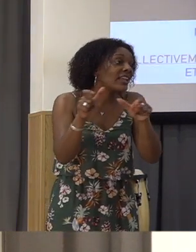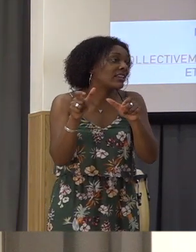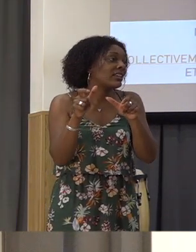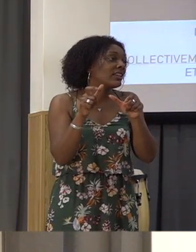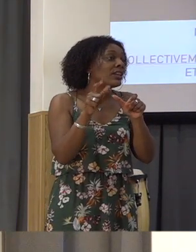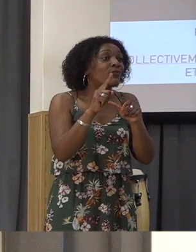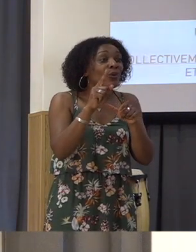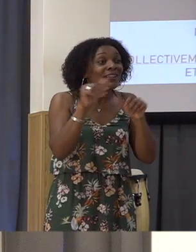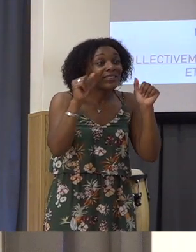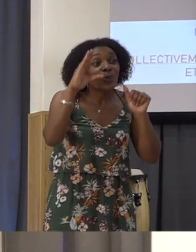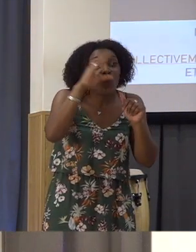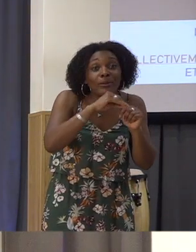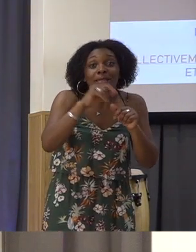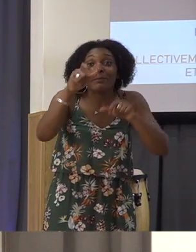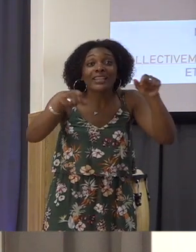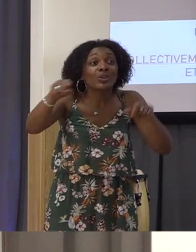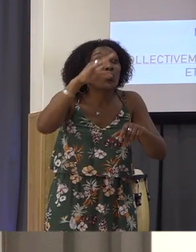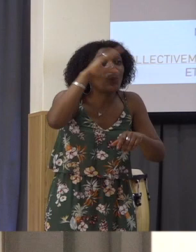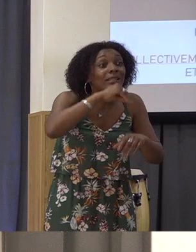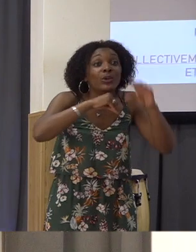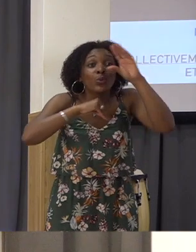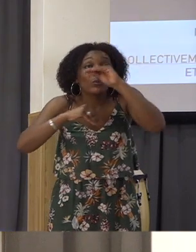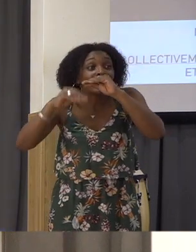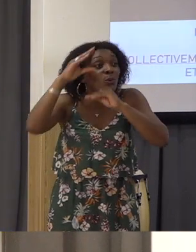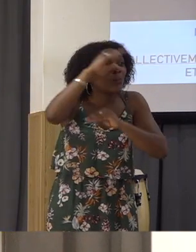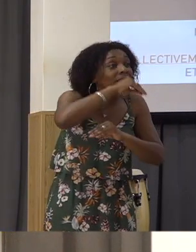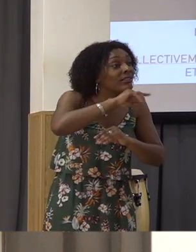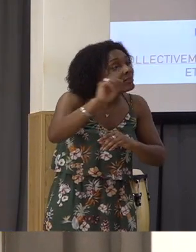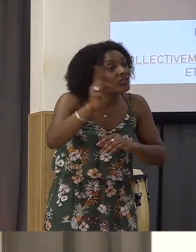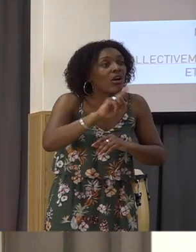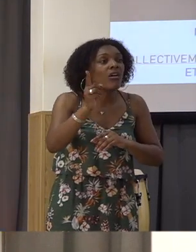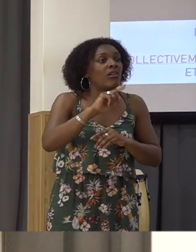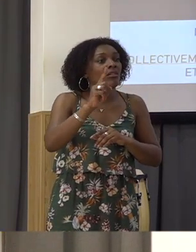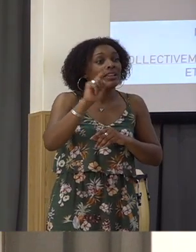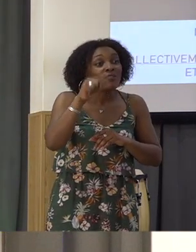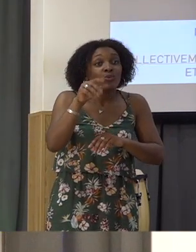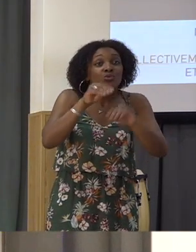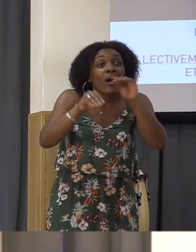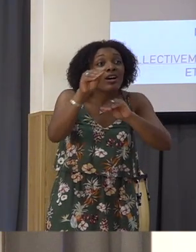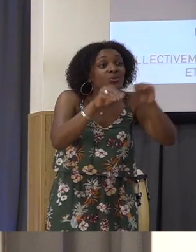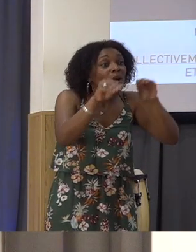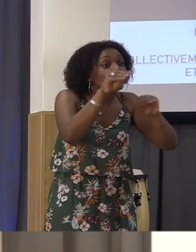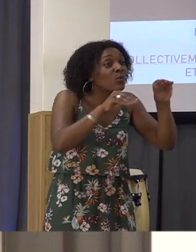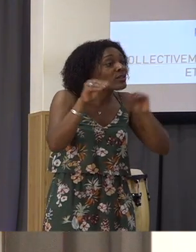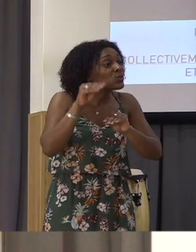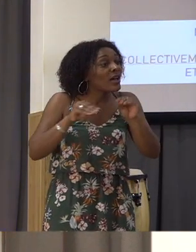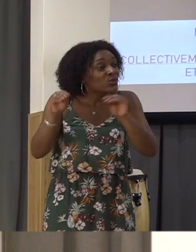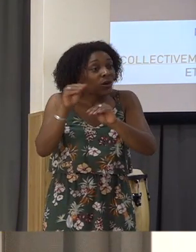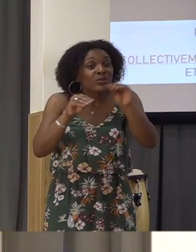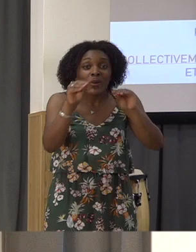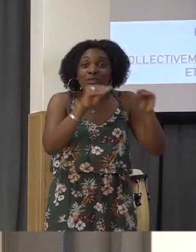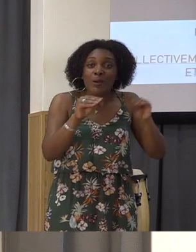soit oublié, que collectivement, on fasse en sorte que chaque personne sache qu'elle est bien ici, qu'elle a sa